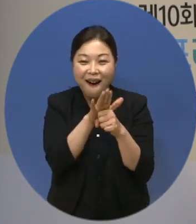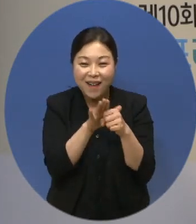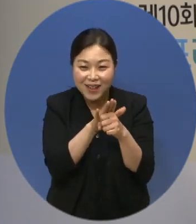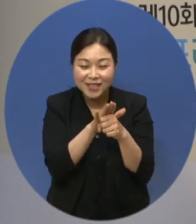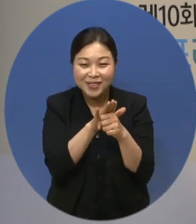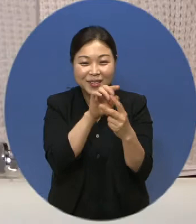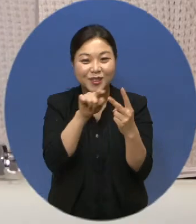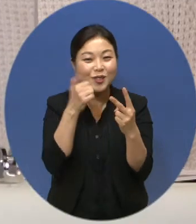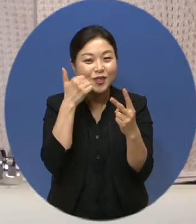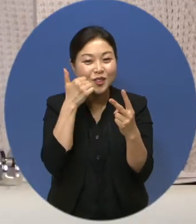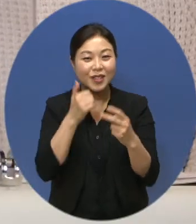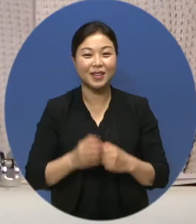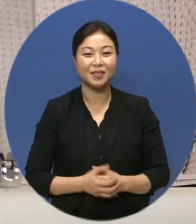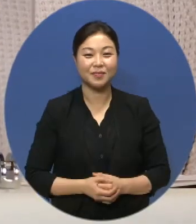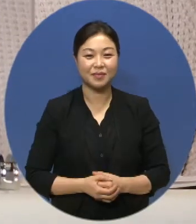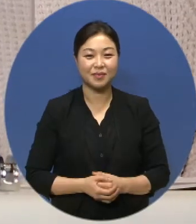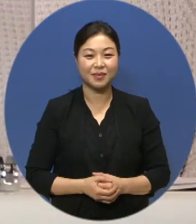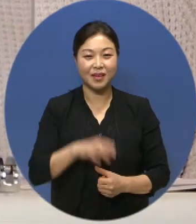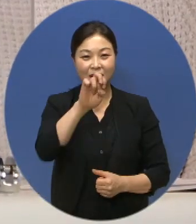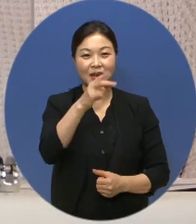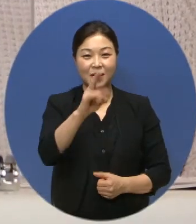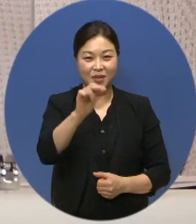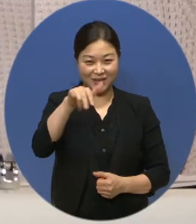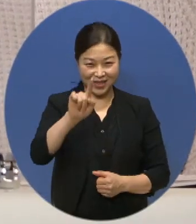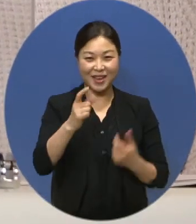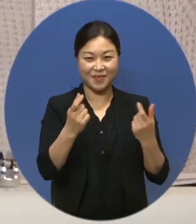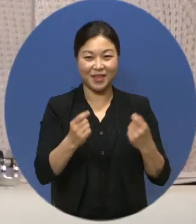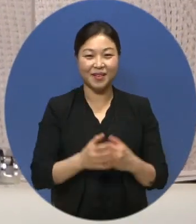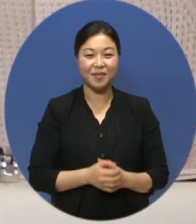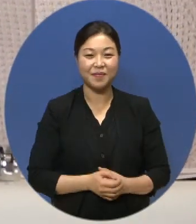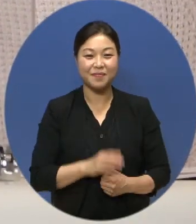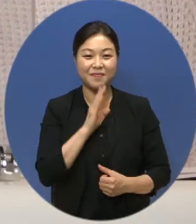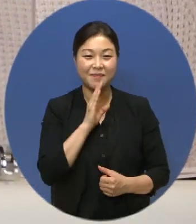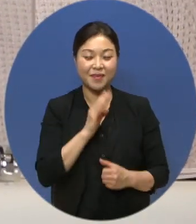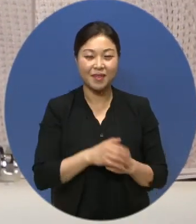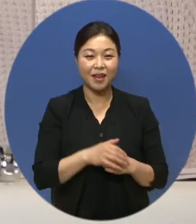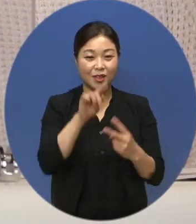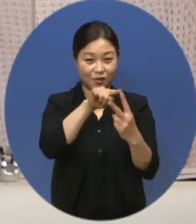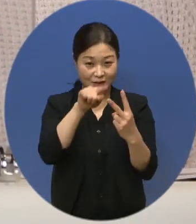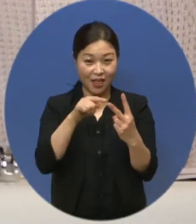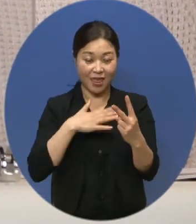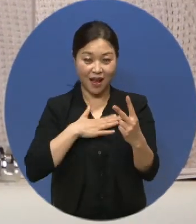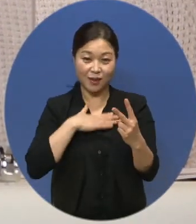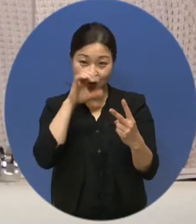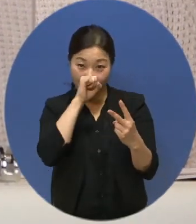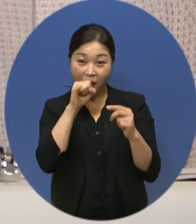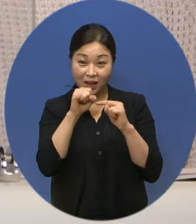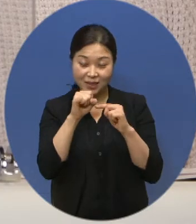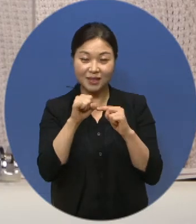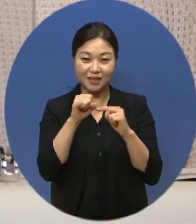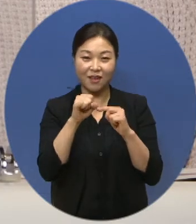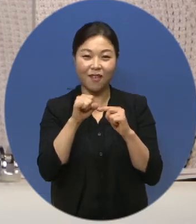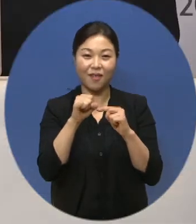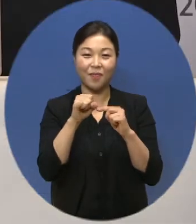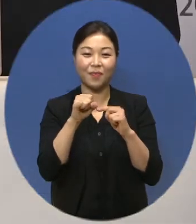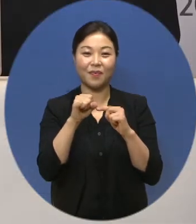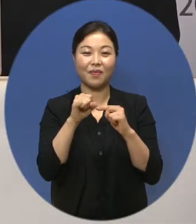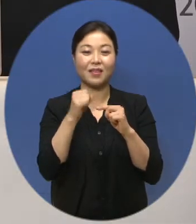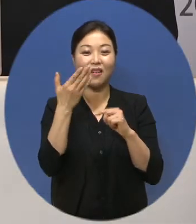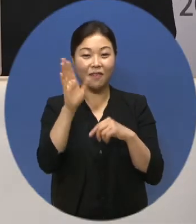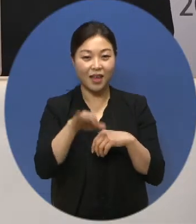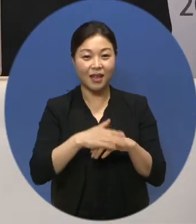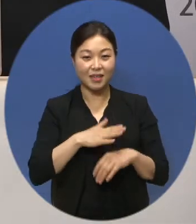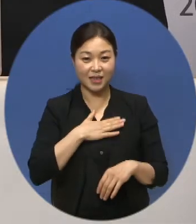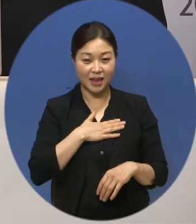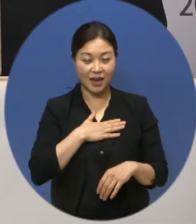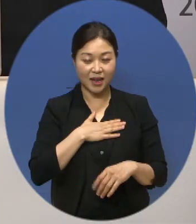캐릭터 어떤 캐릭터인가요? 명자인 것 같습니다. 네. 그러니까 뭐 둘 다 정말 제가 애정하는 캐릭터인데 저는 제가